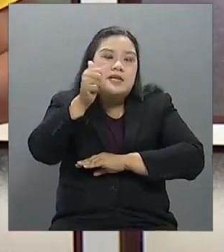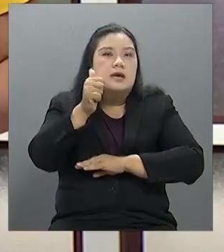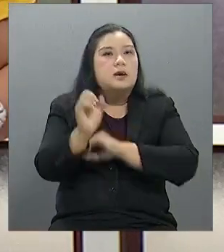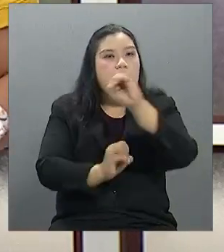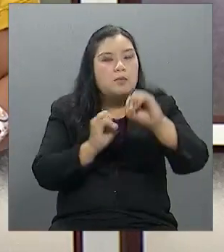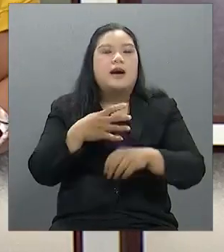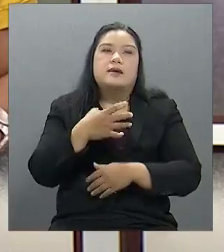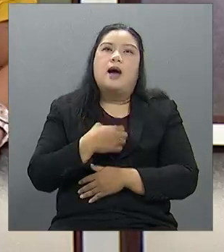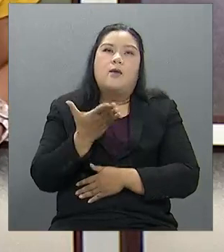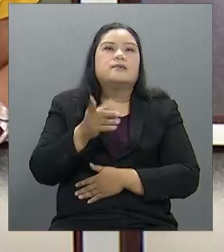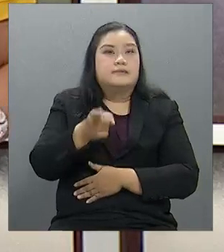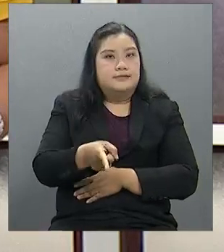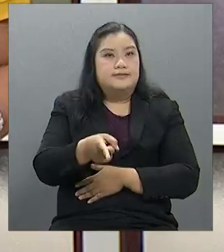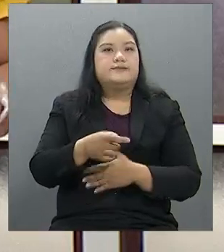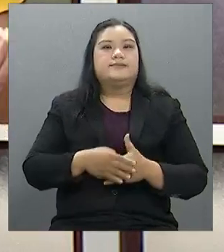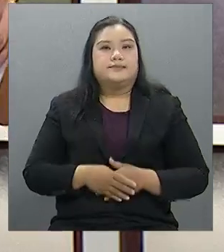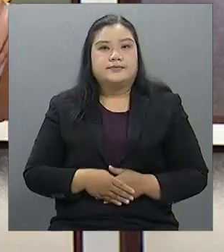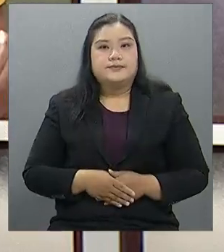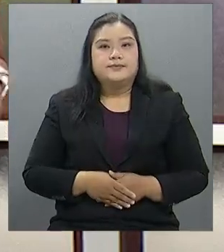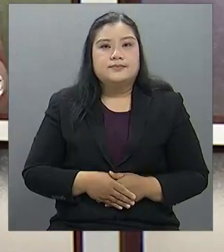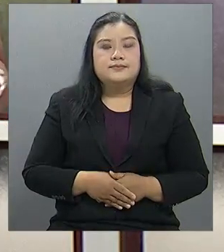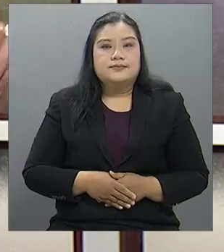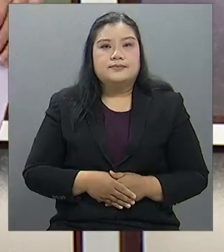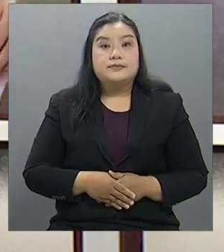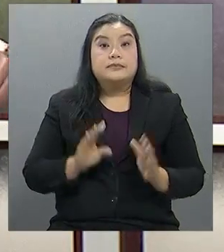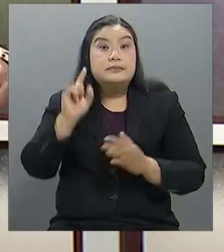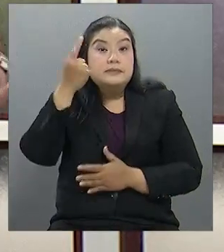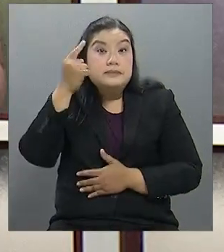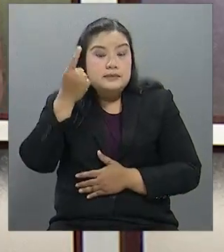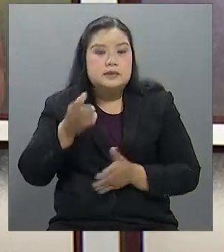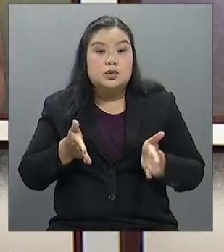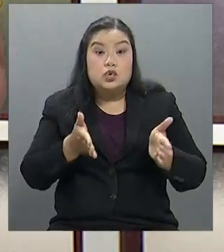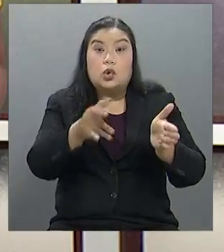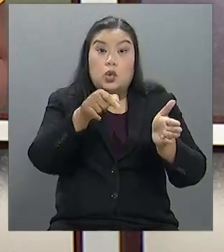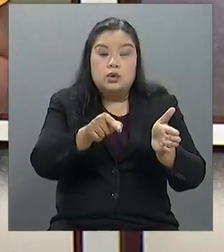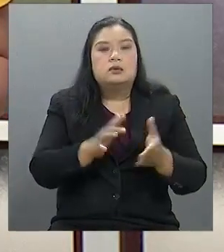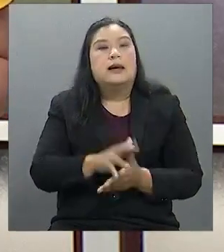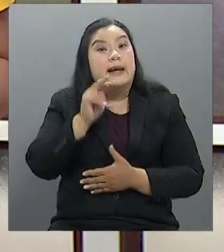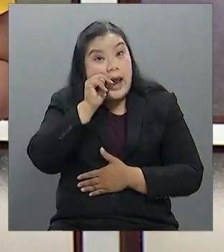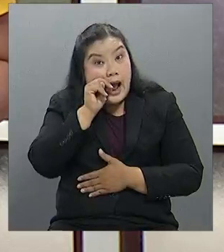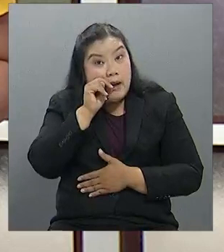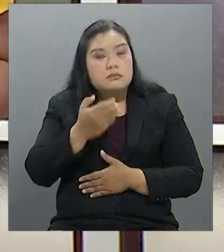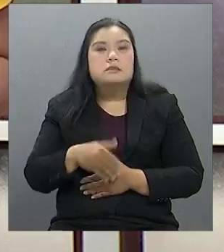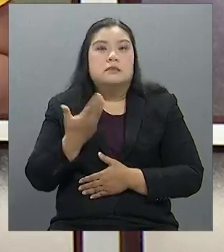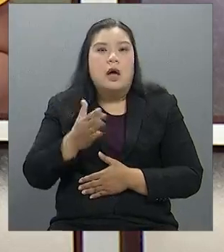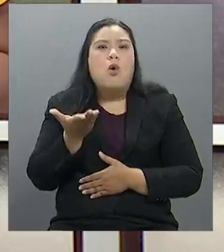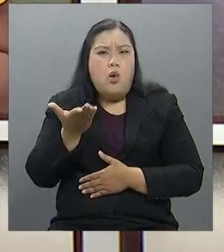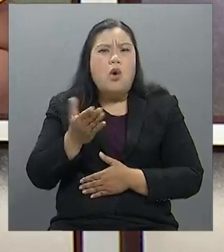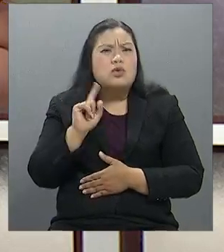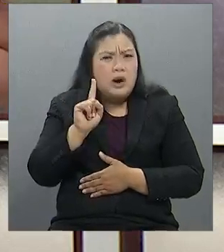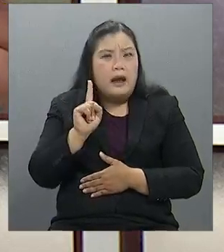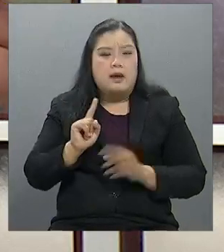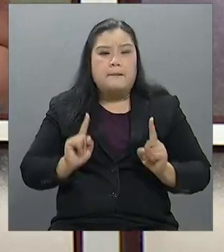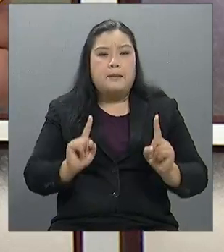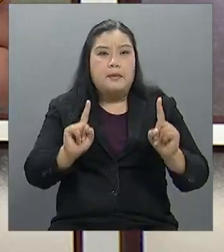ะอ่ะป้ายต่อไปคุณผู้ชมคะจากการขอถนนขอน้ำประปามาขอไฟฟ้ากันต่อค่ะเพราะว่า